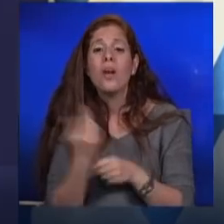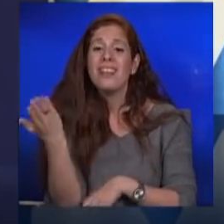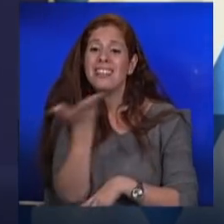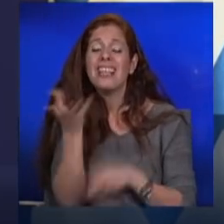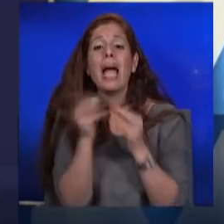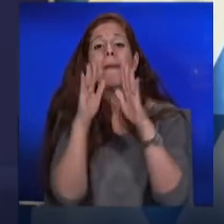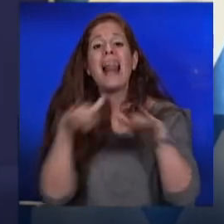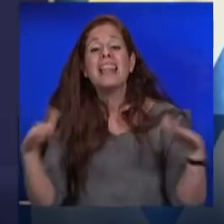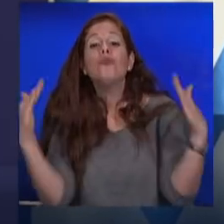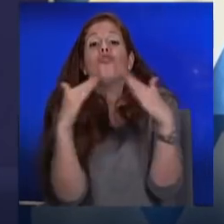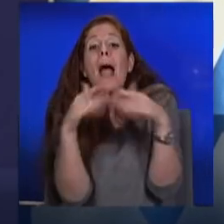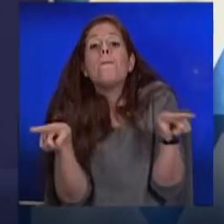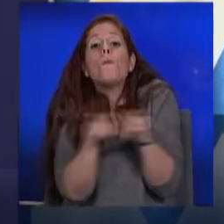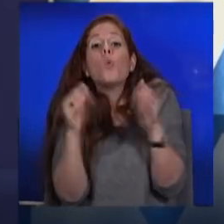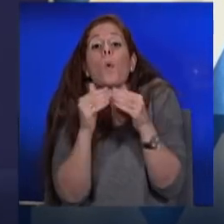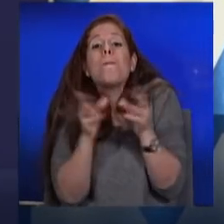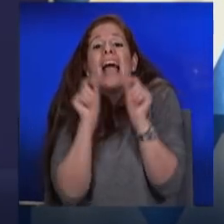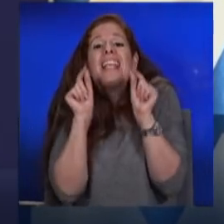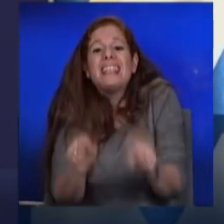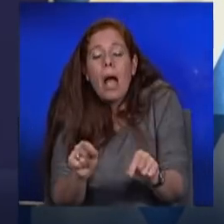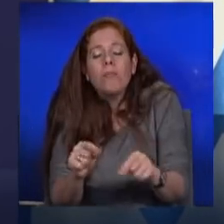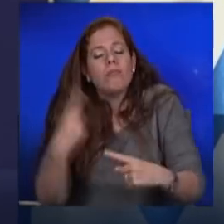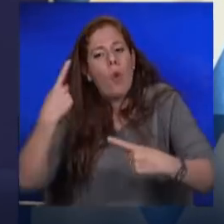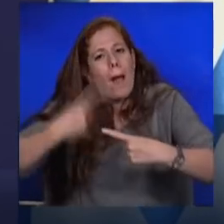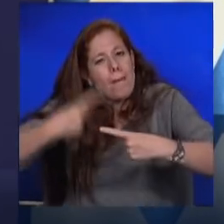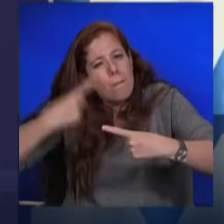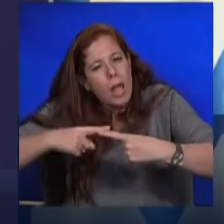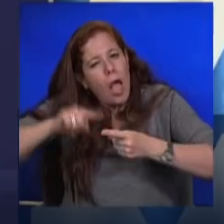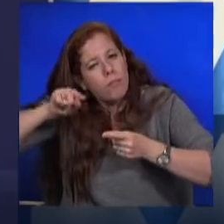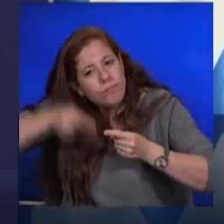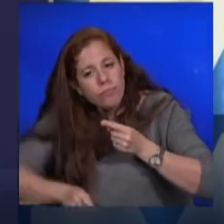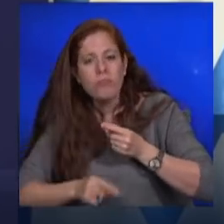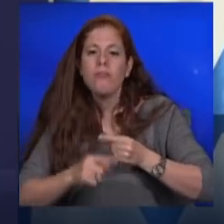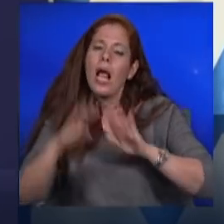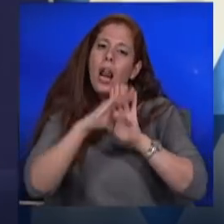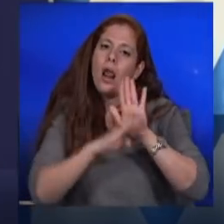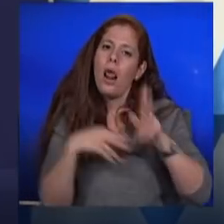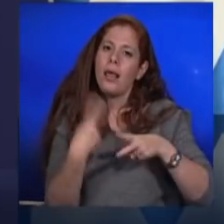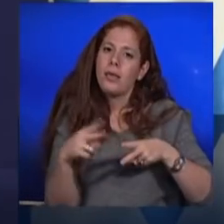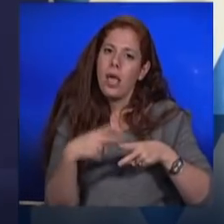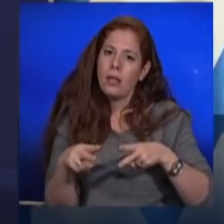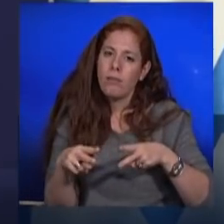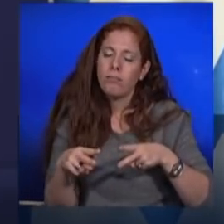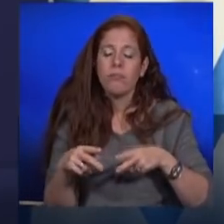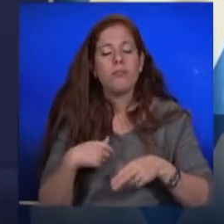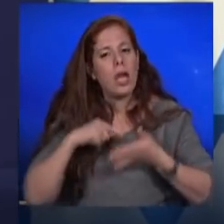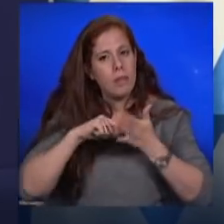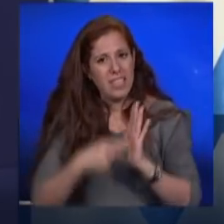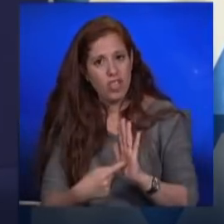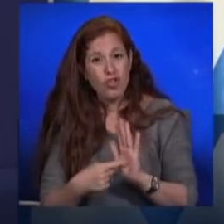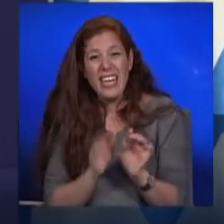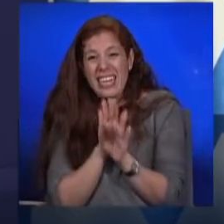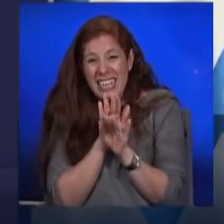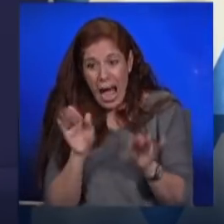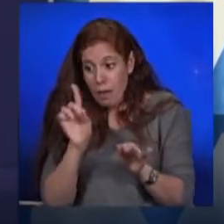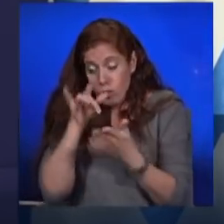שמתגוררים באותו בית, תוך הקפדה מרבית כמובן על כללי ההיגיינה. אני מדגיש, רק עם אלה שנמצאים